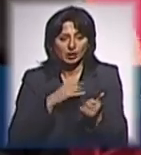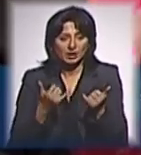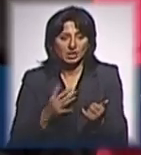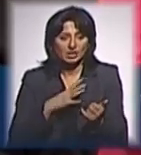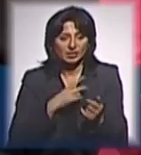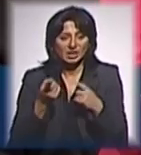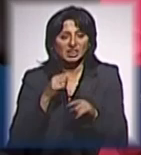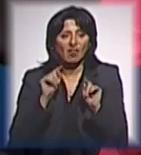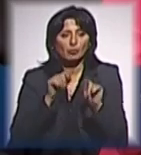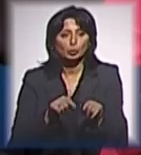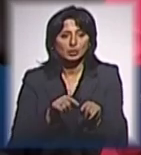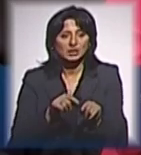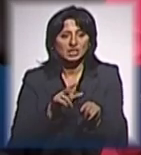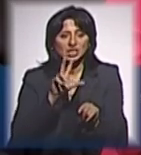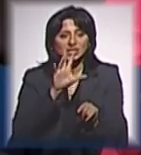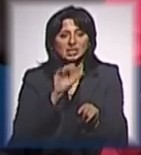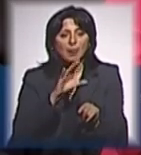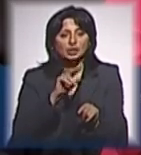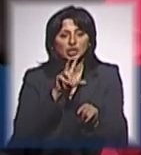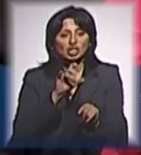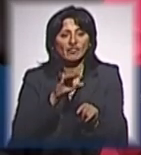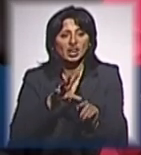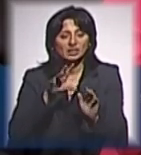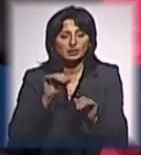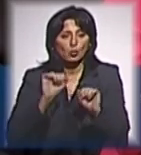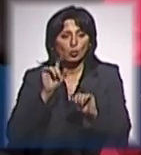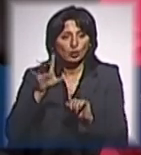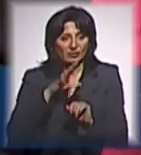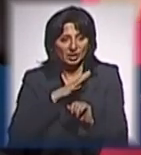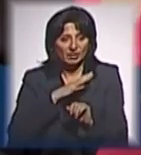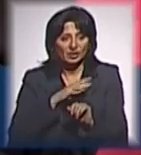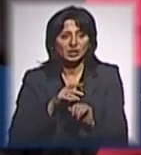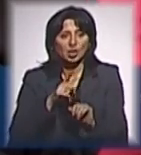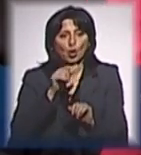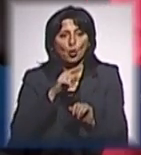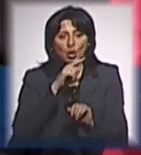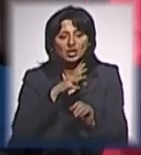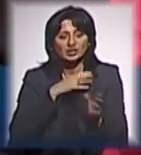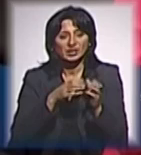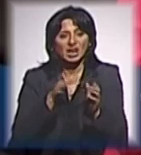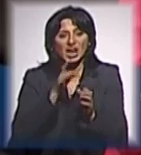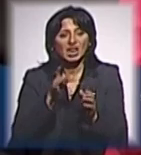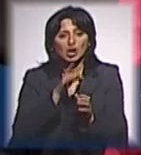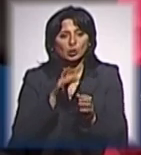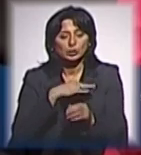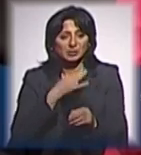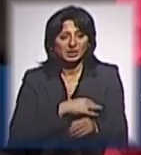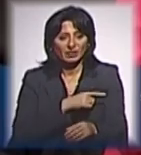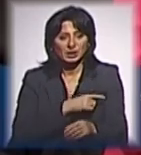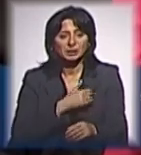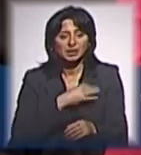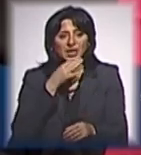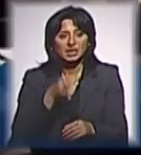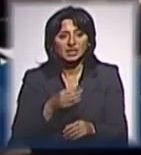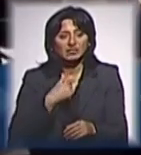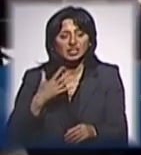დღეს ჩვენ დავბრუნდით სამცხე ჯავახეთიდან და შიდა ქართლიდან, მე და ალიკო გოგა ასათიანი, ჩვენი რეგიონული მდივანი. მინდა